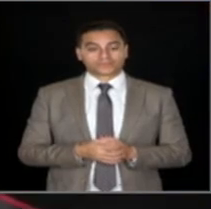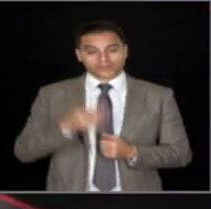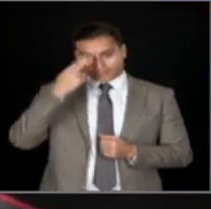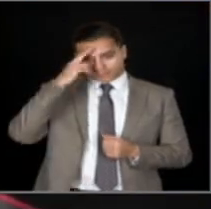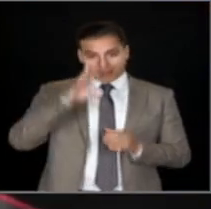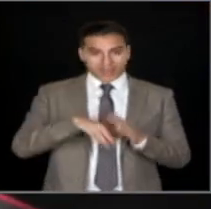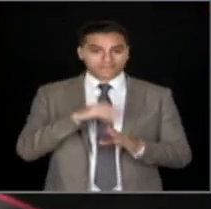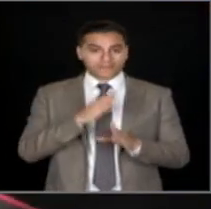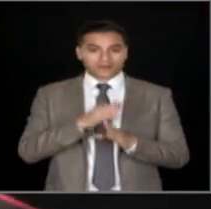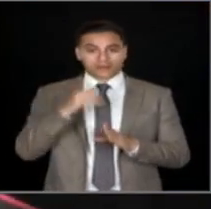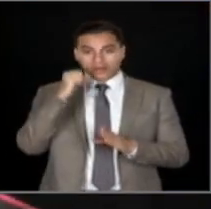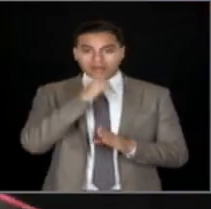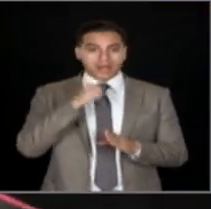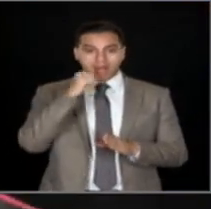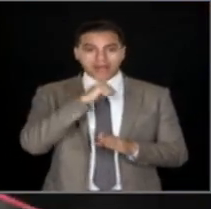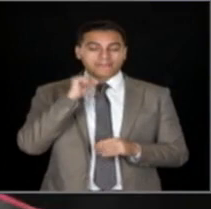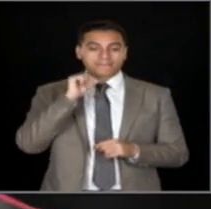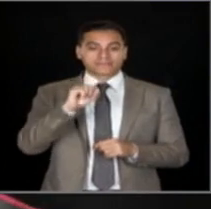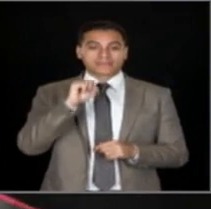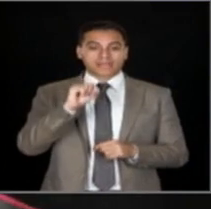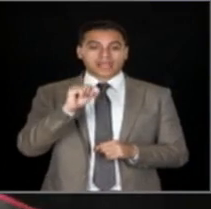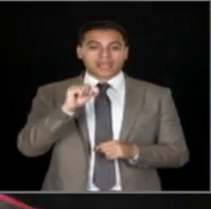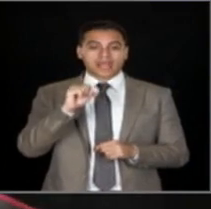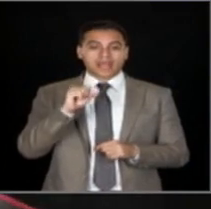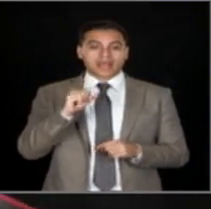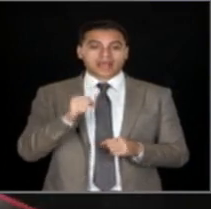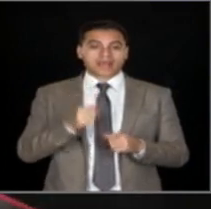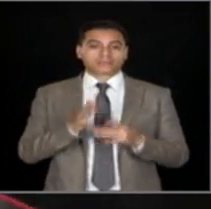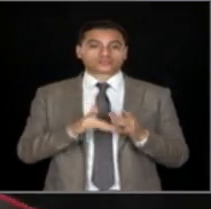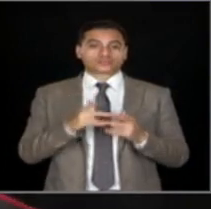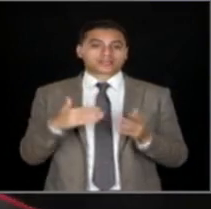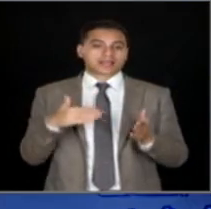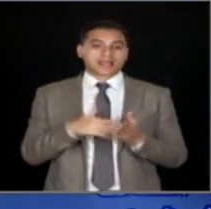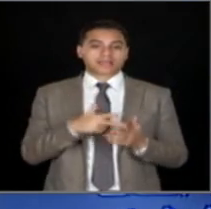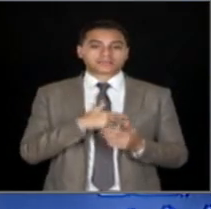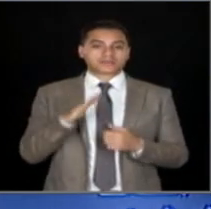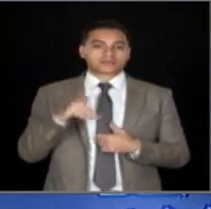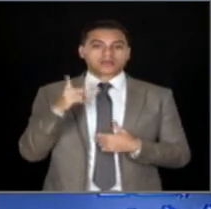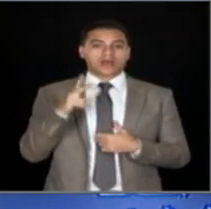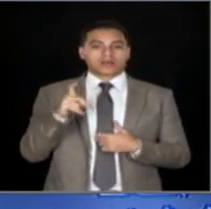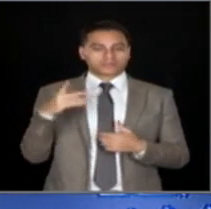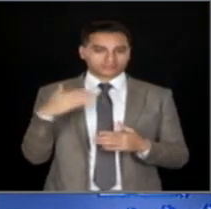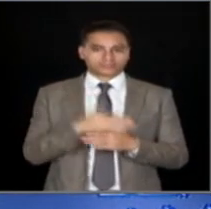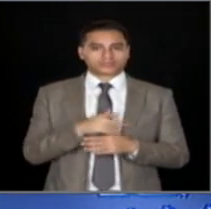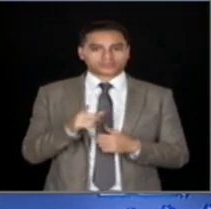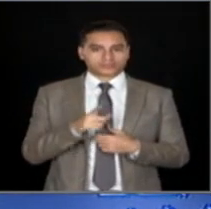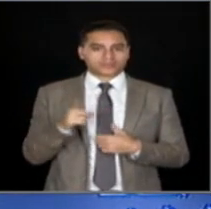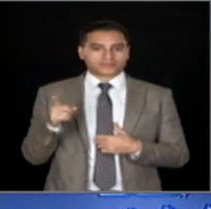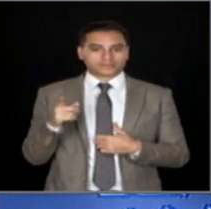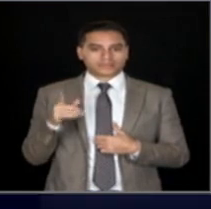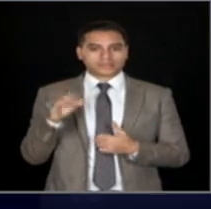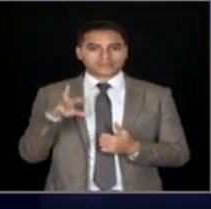من قام بغناء تتر البداية لمسلسل سارة؟ نهال نبيل.